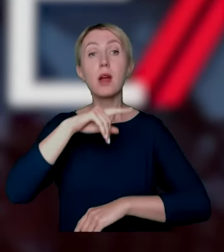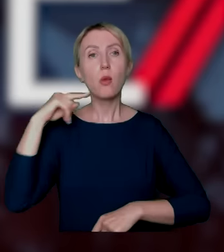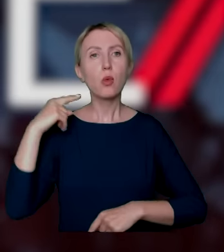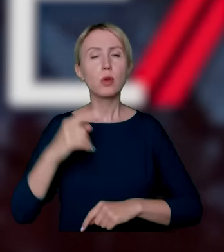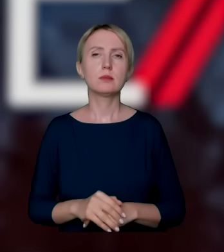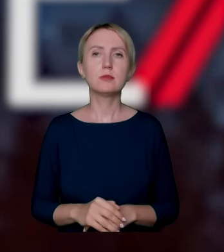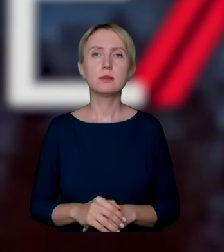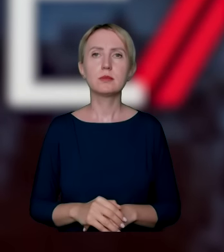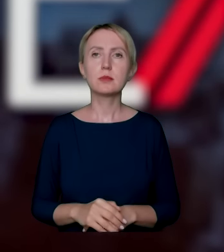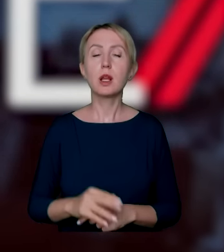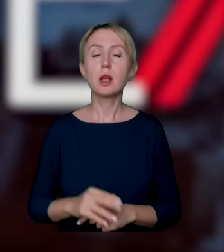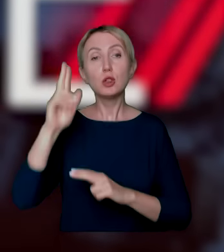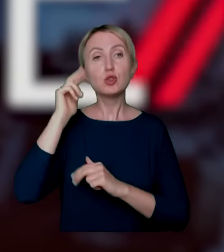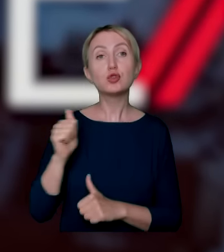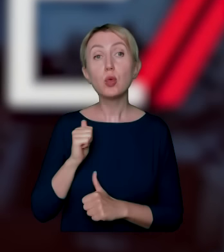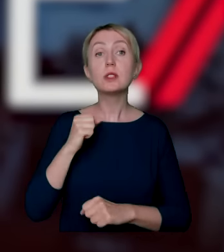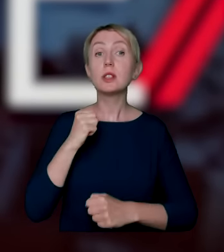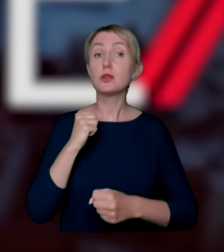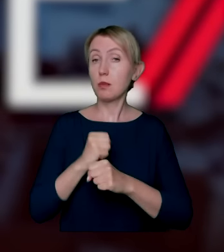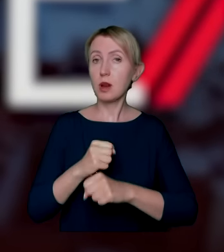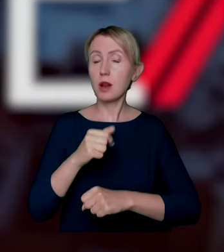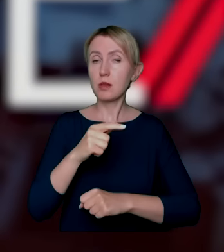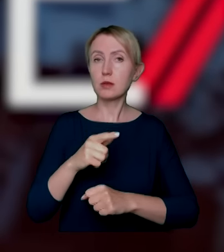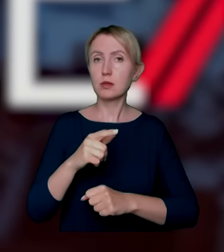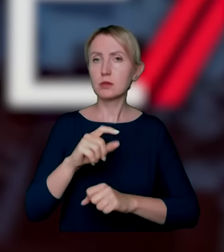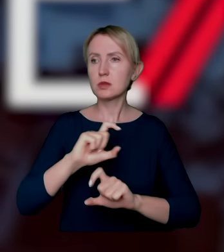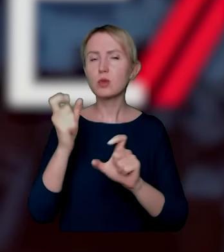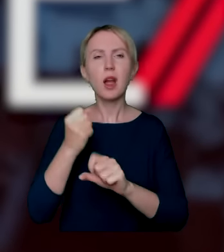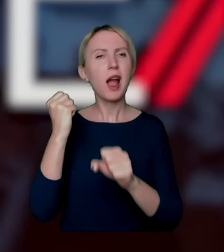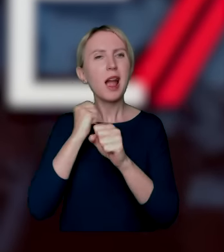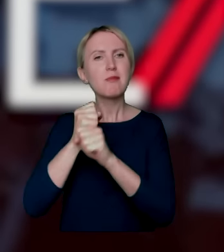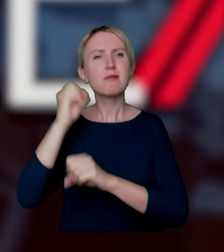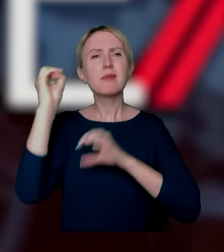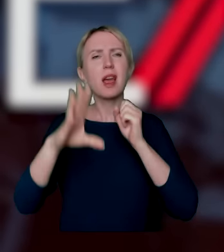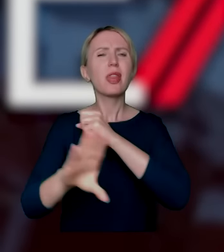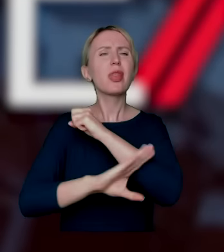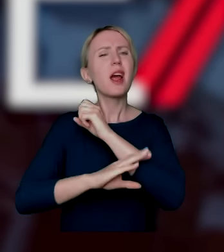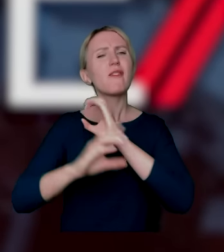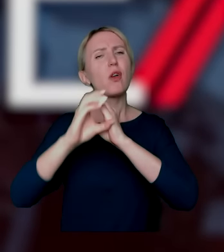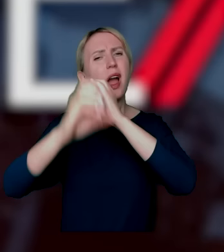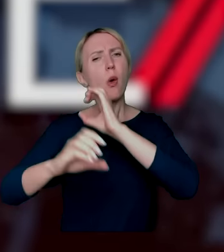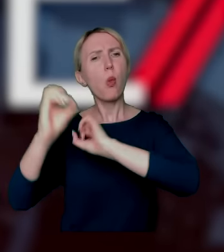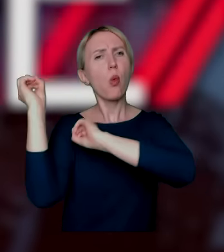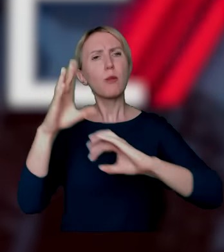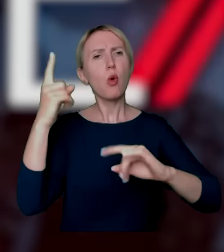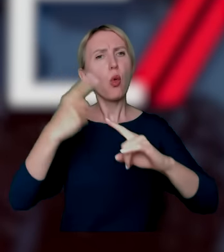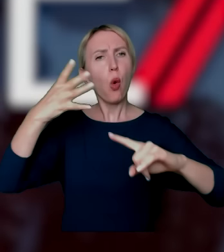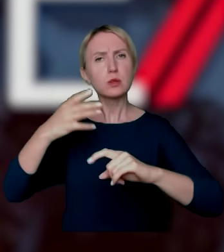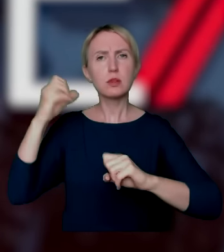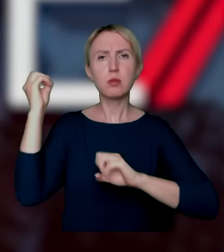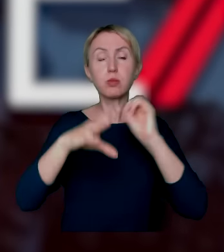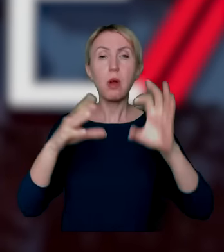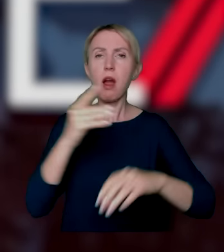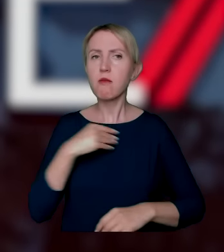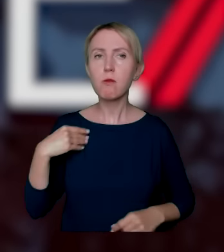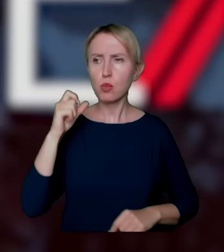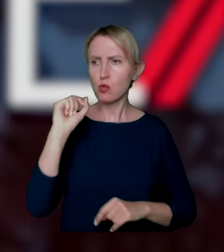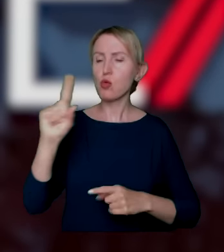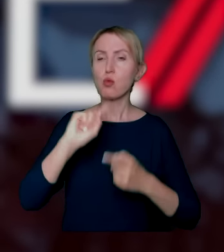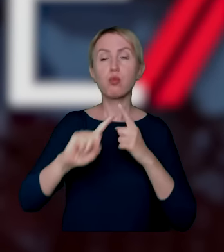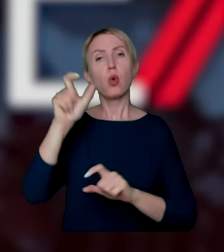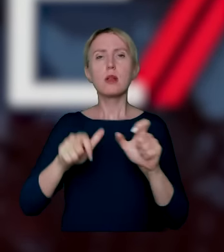granicy żołnierzy i funkcjonariuszy regularnie rzucane są kamienie, gałęzie czy też ostre narzędzia. Mimo to w Polsce nadal są politycy, którzy uważają,